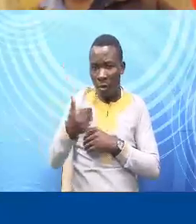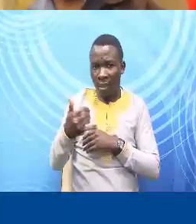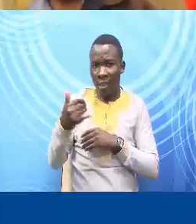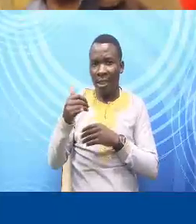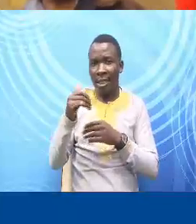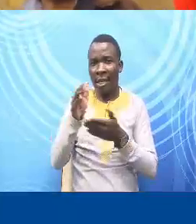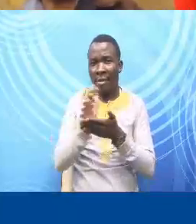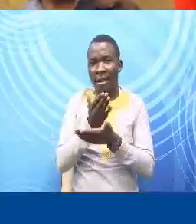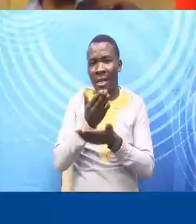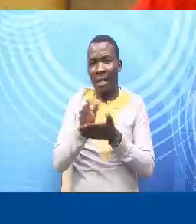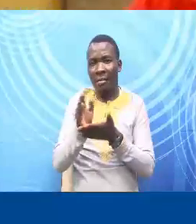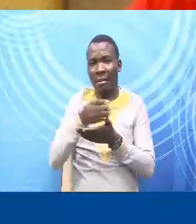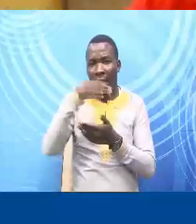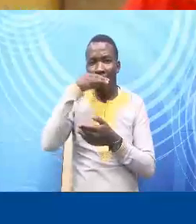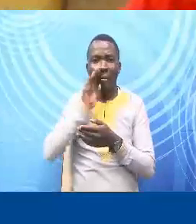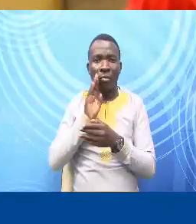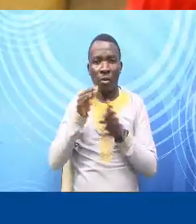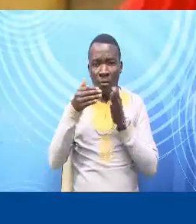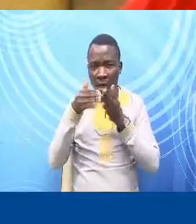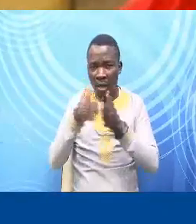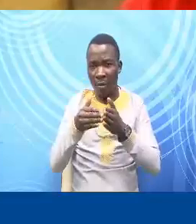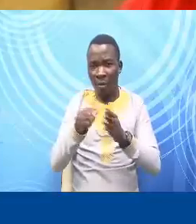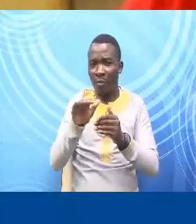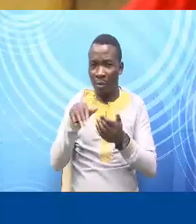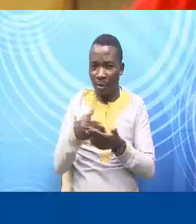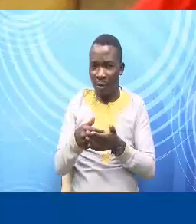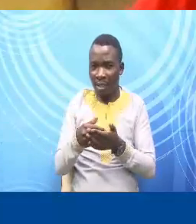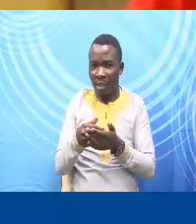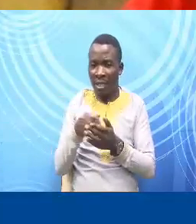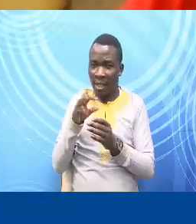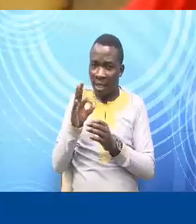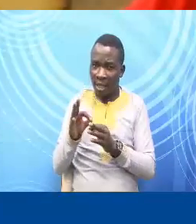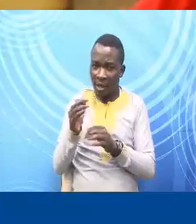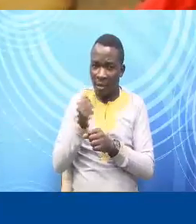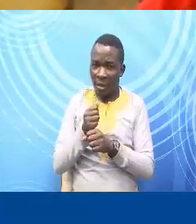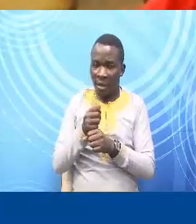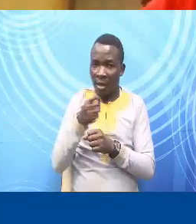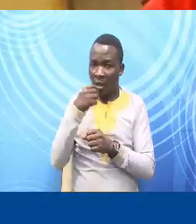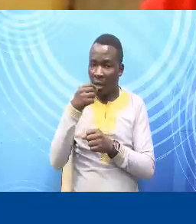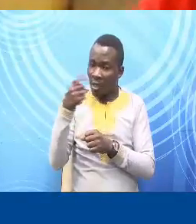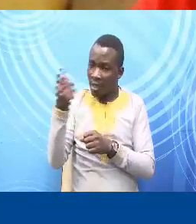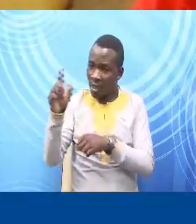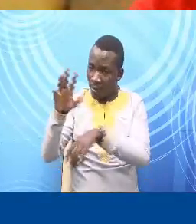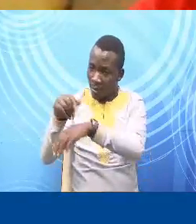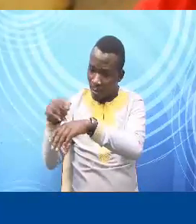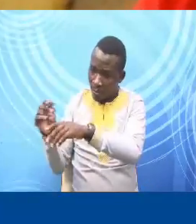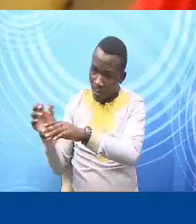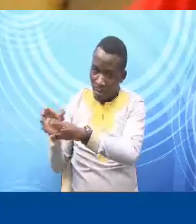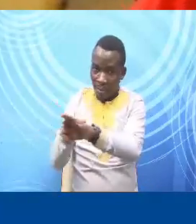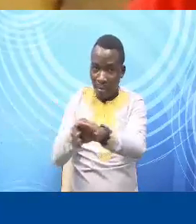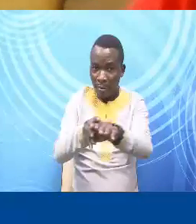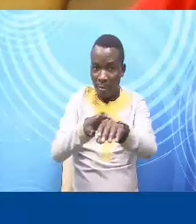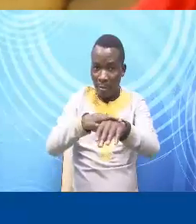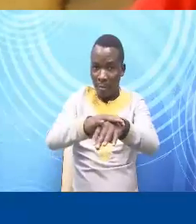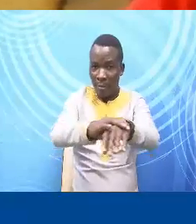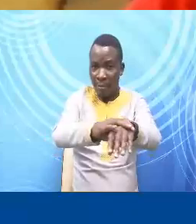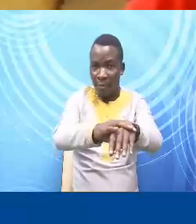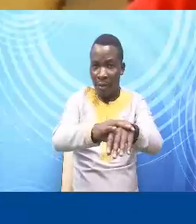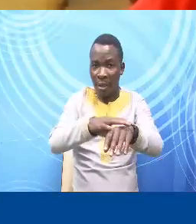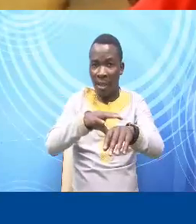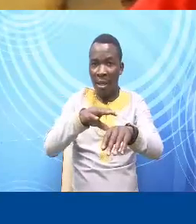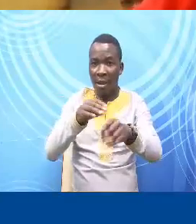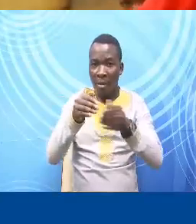gusangira banaramurongoraga. Icyo kintu nakoze nasengeje kumureba ndamuzana ati ngo mbonye bari kumwinjija mu nzu, abaraje arakomanga banga gufungura amatara